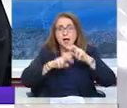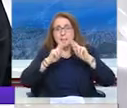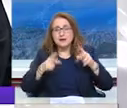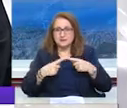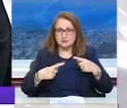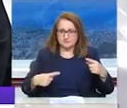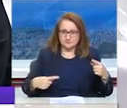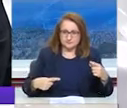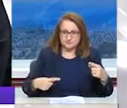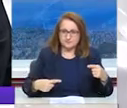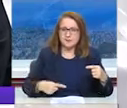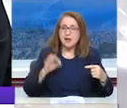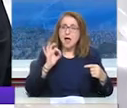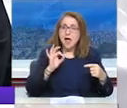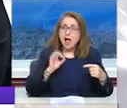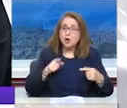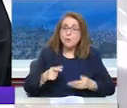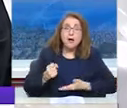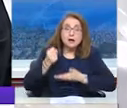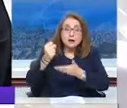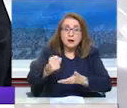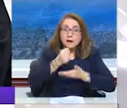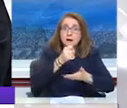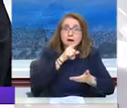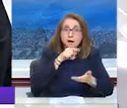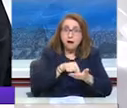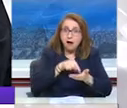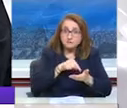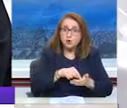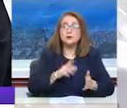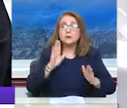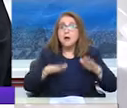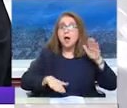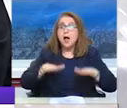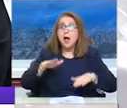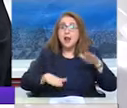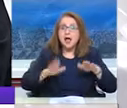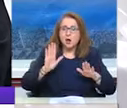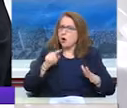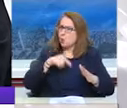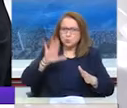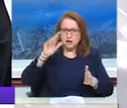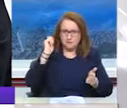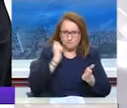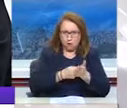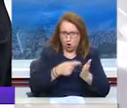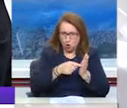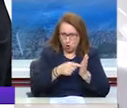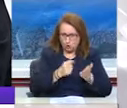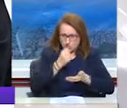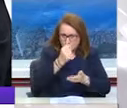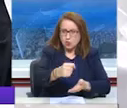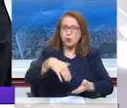ενίσχυσης θα προσδιορίζεται επίσης τυποποιημένα και η ενίσχυση θα είναι ακατάσχετη, αφορολόγητη και μη